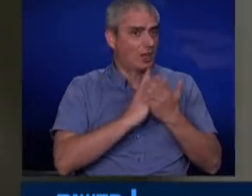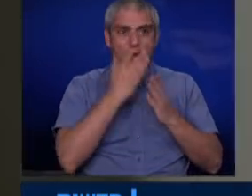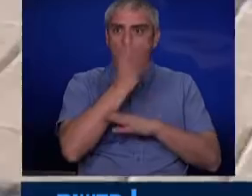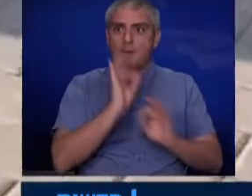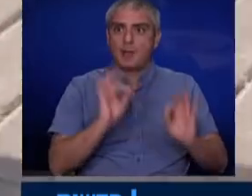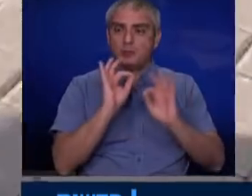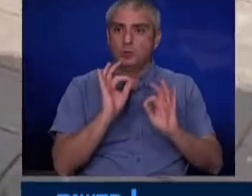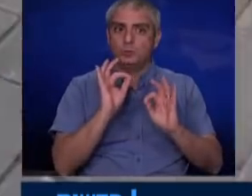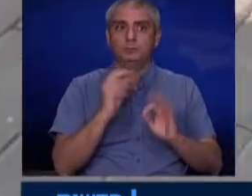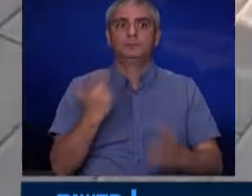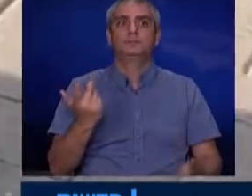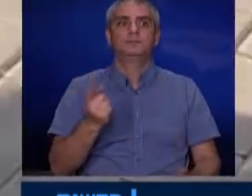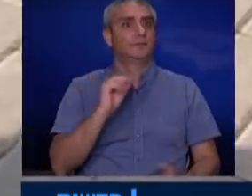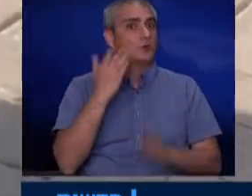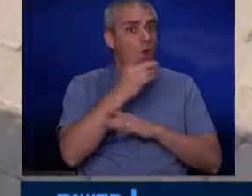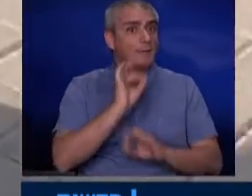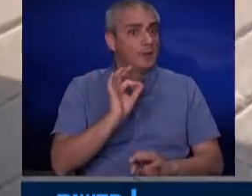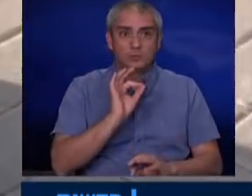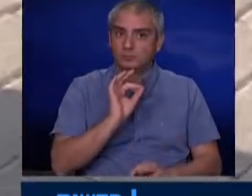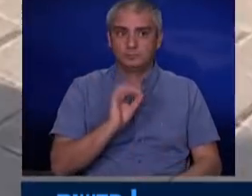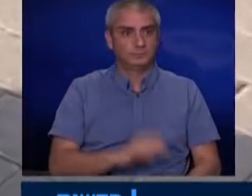פנו אליך. לא פנו אליך?